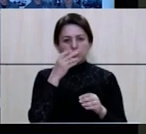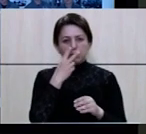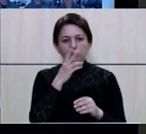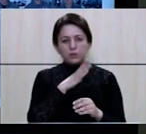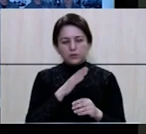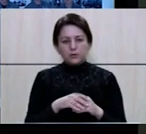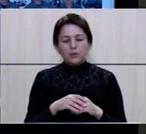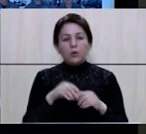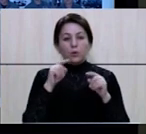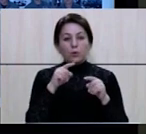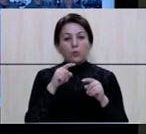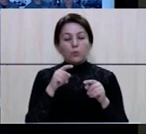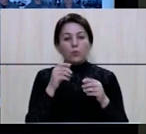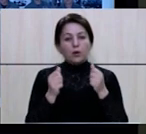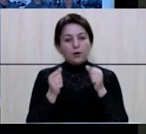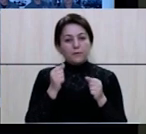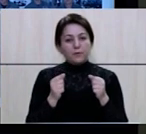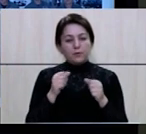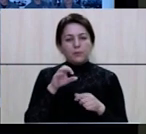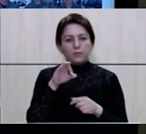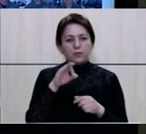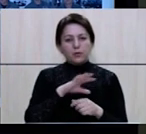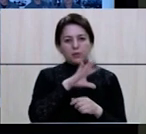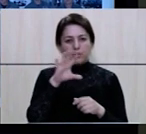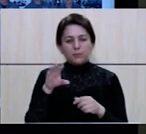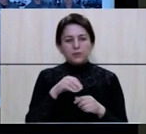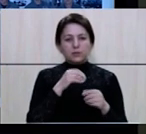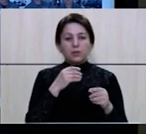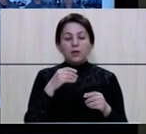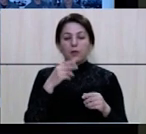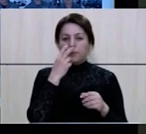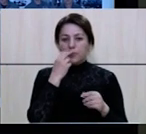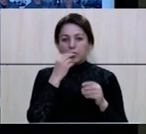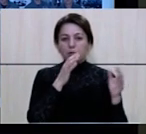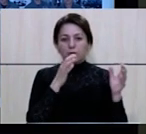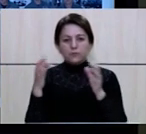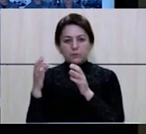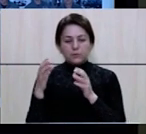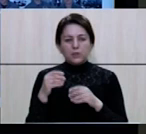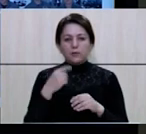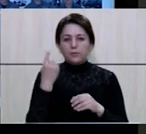Bu Isuzu rusumli yuk avtomobillari hamda mikroavtobuslari ilk bor